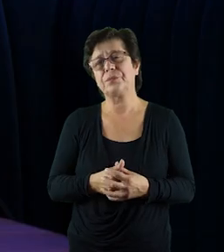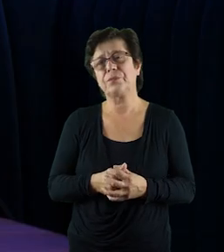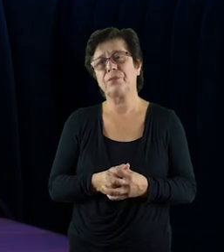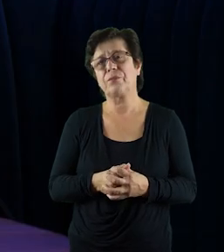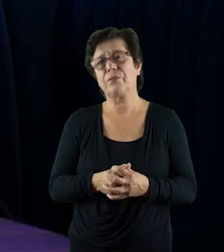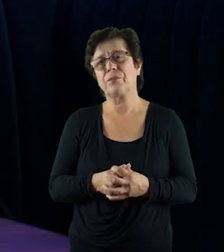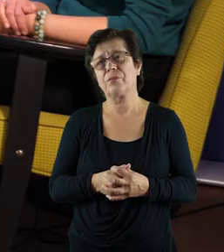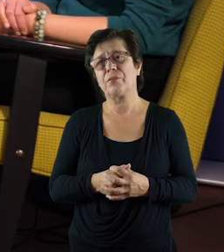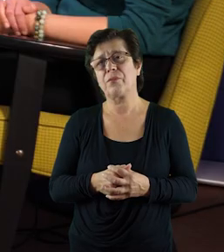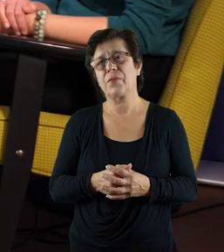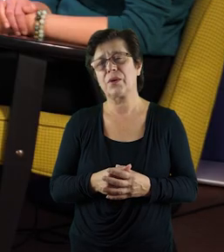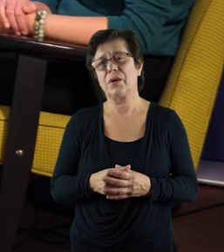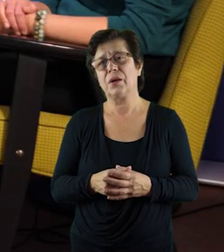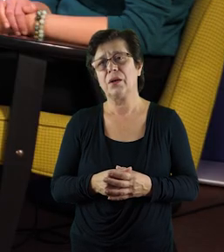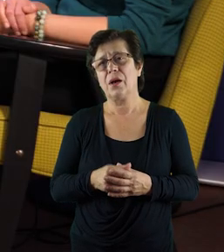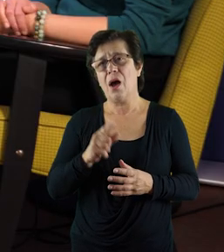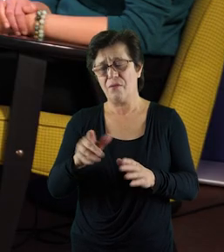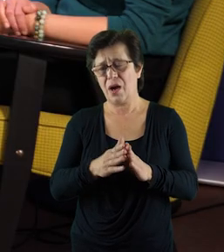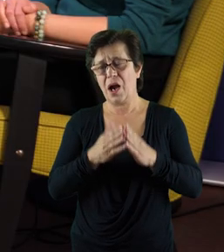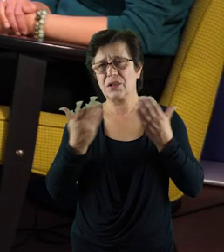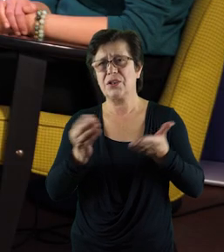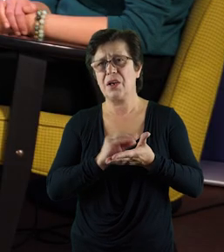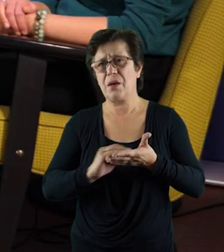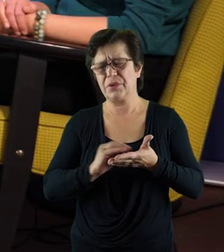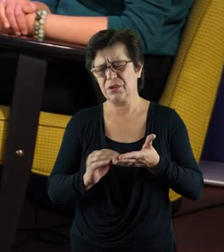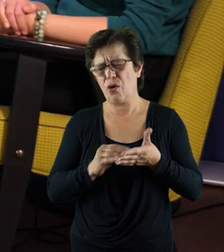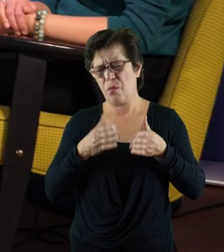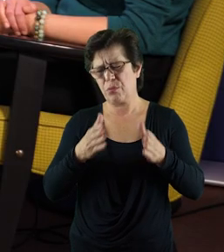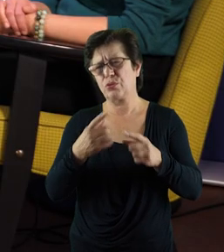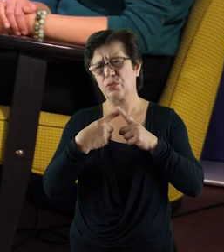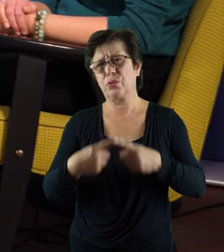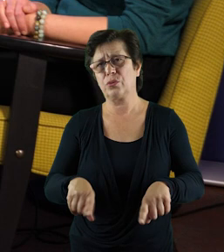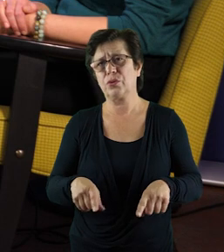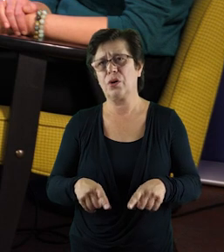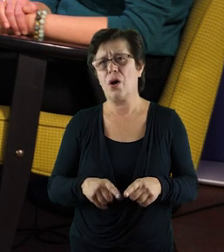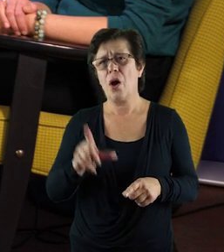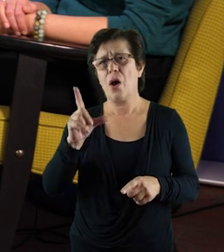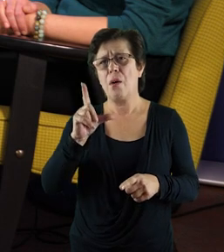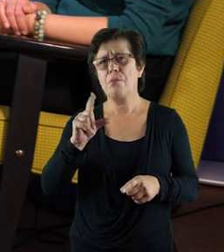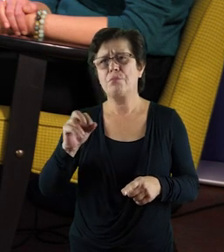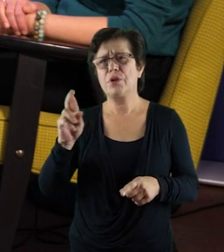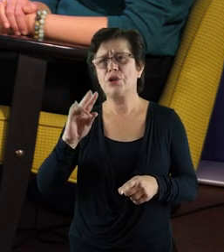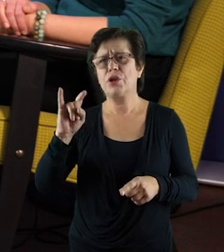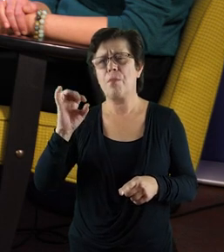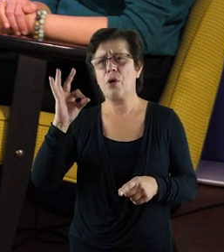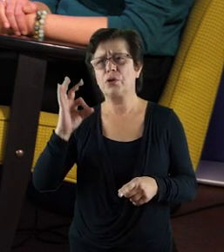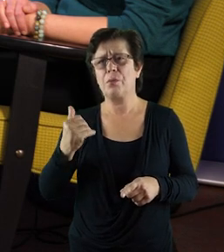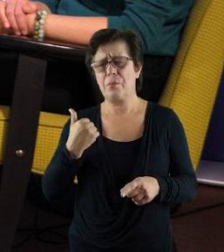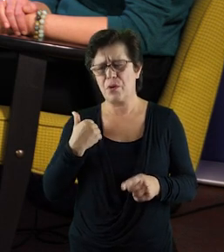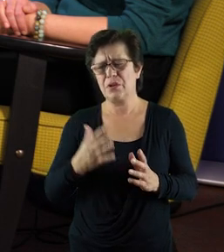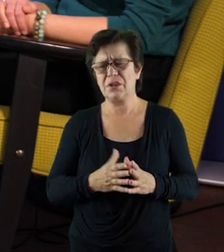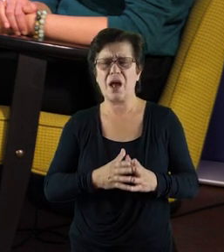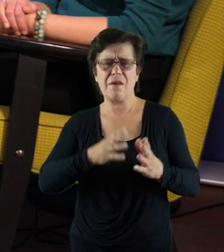korespondencji w jednym z czasopism literackich. Napisał po prostu krótko. Przyboś był jednym z